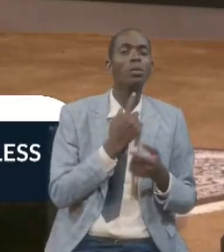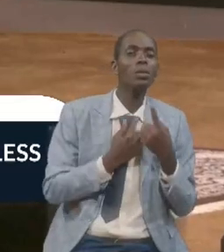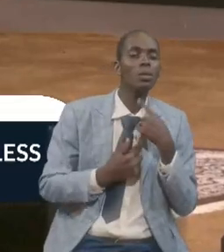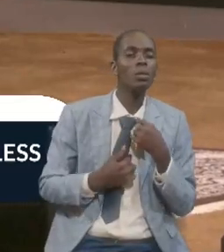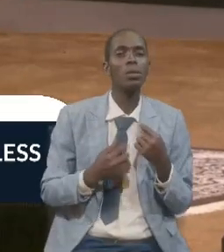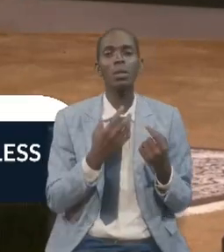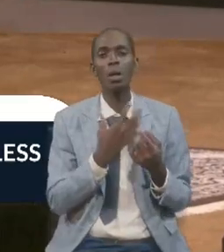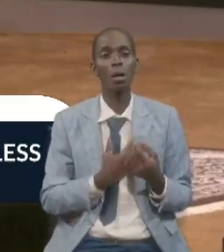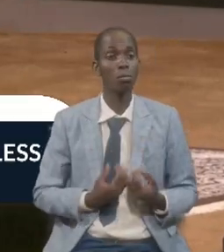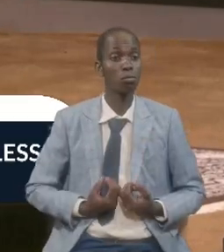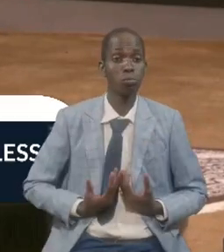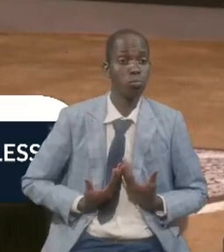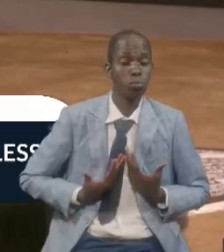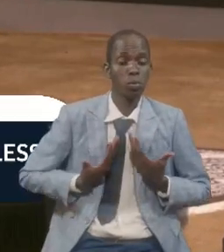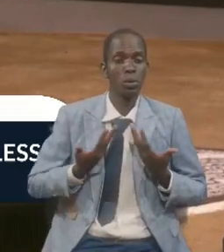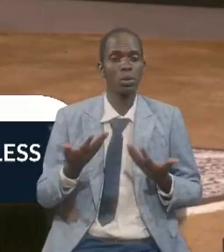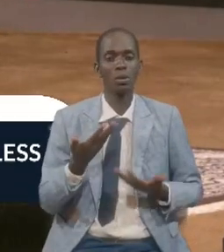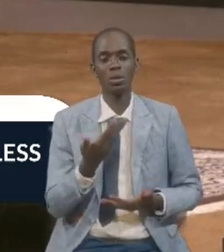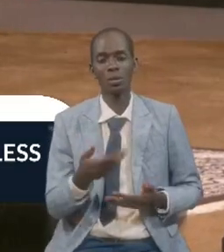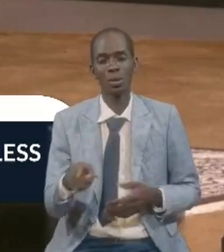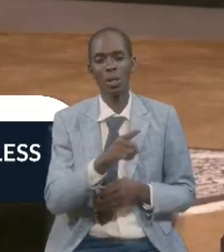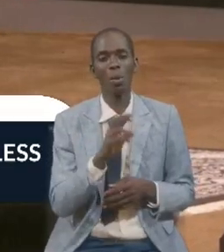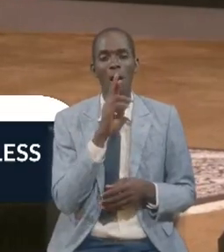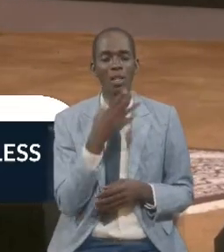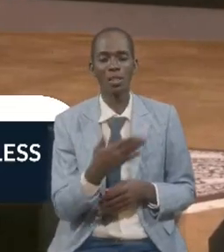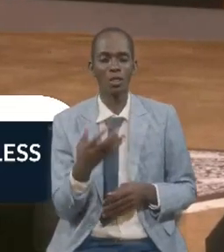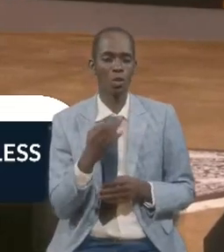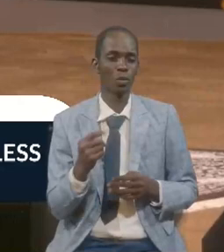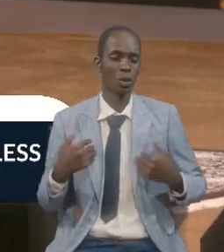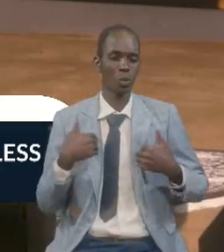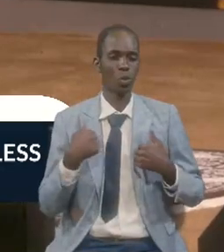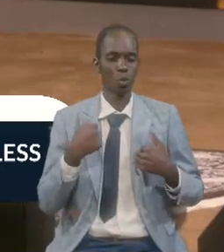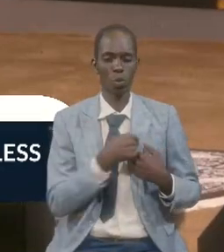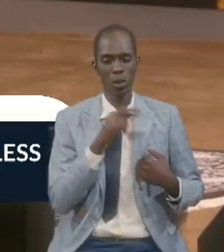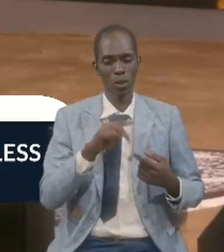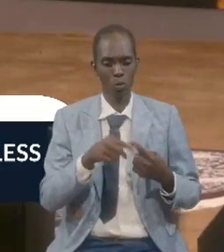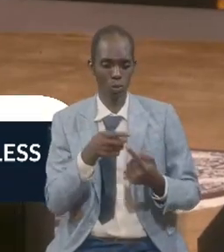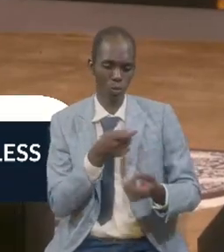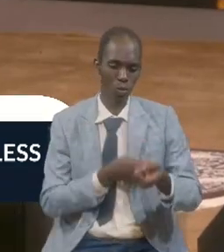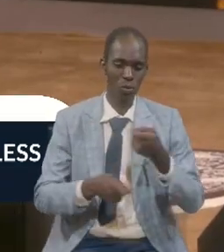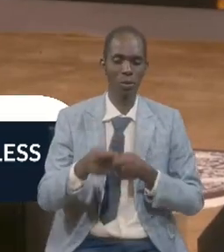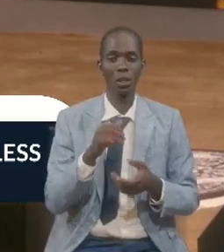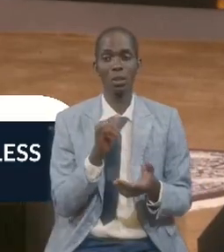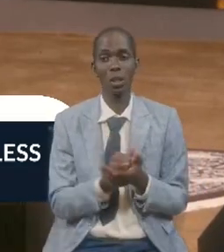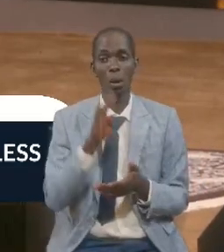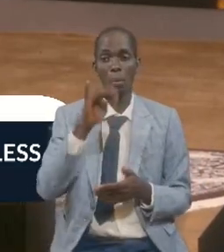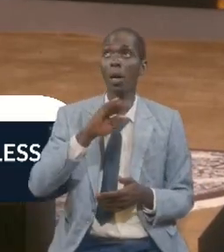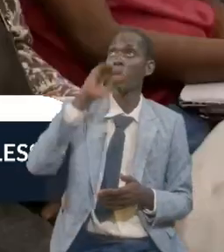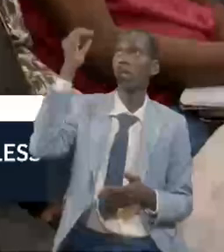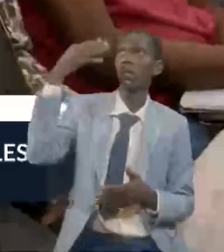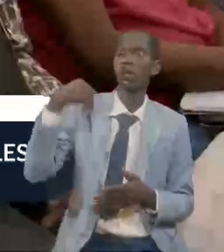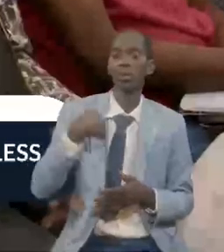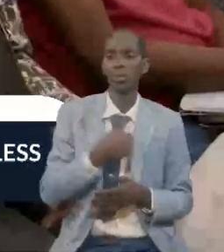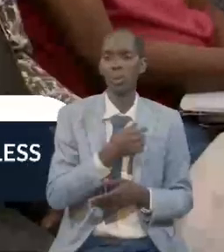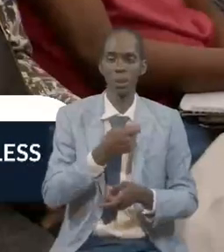c'est comme la pulsion des bêtes. Nous devons inverser cela. Par la grâce, vous allez